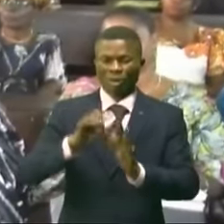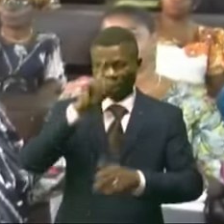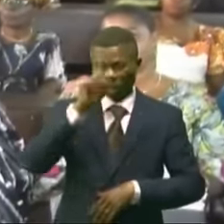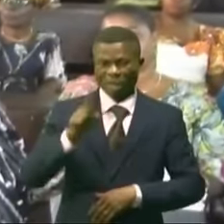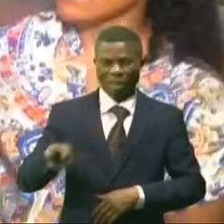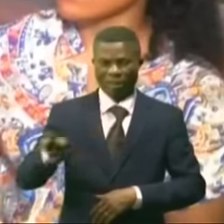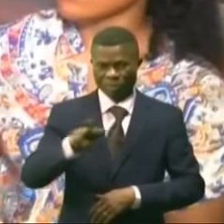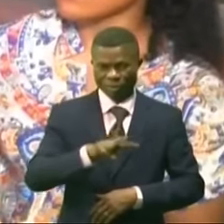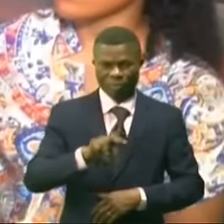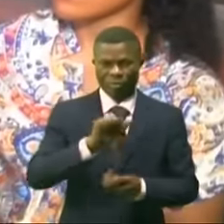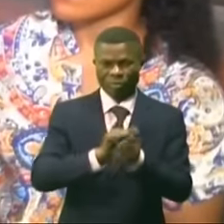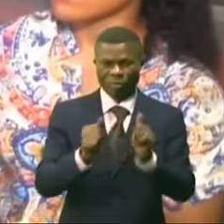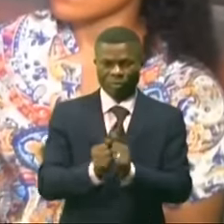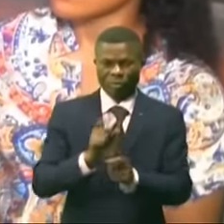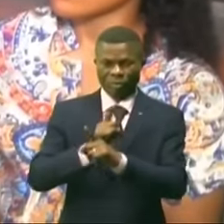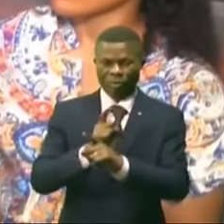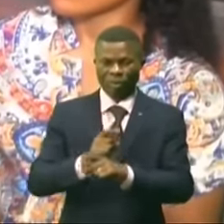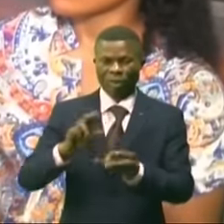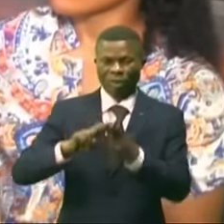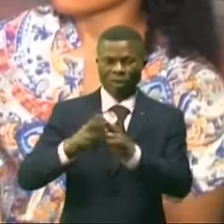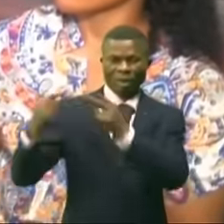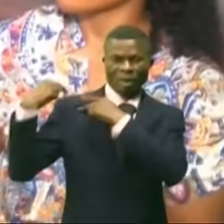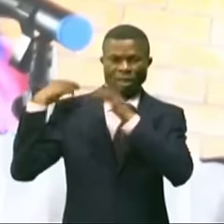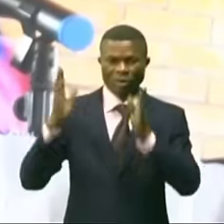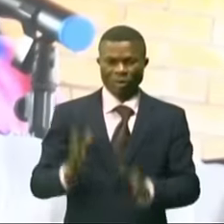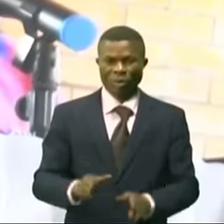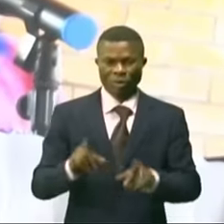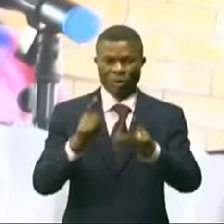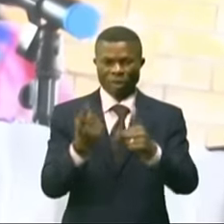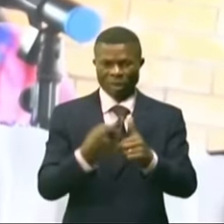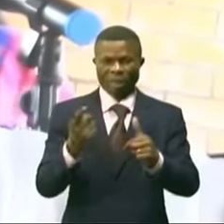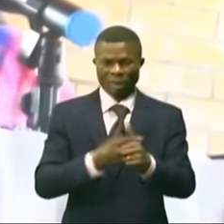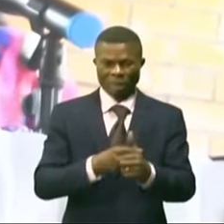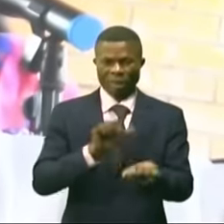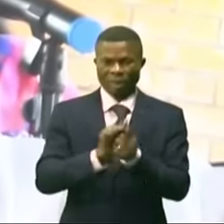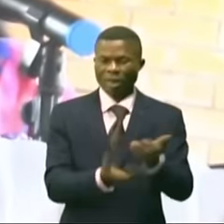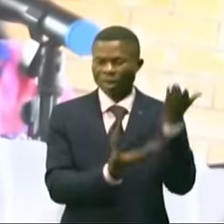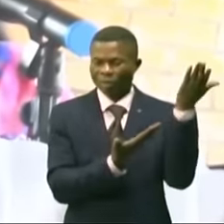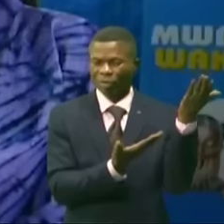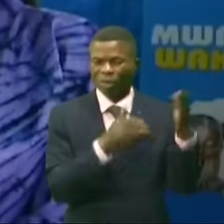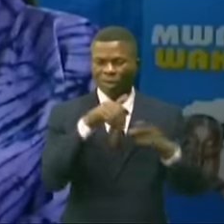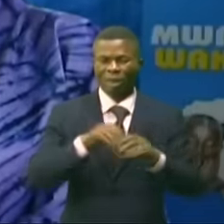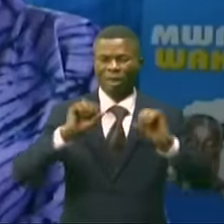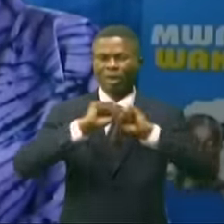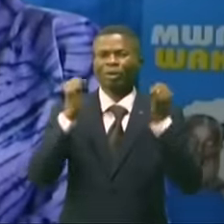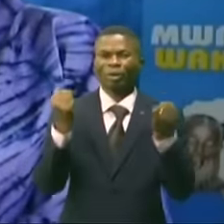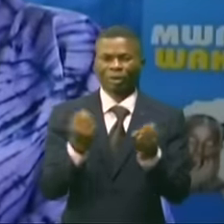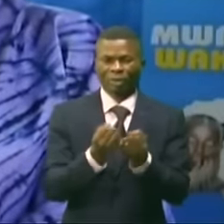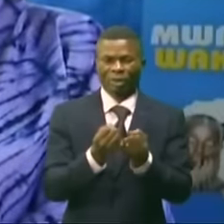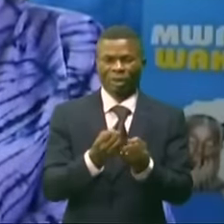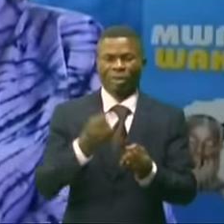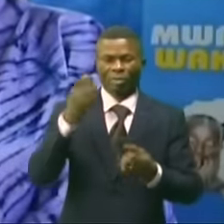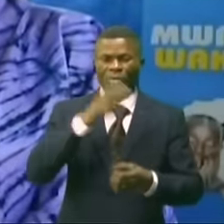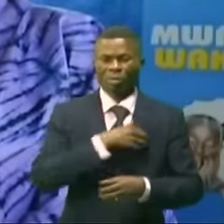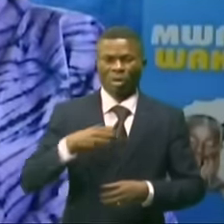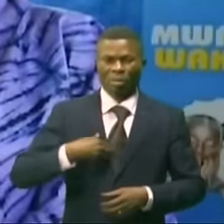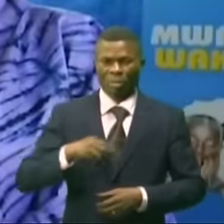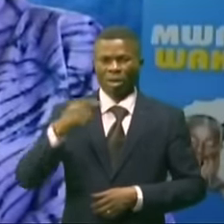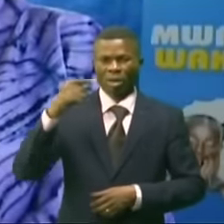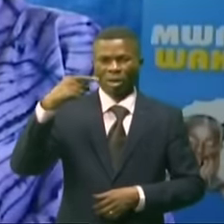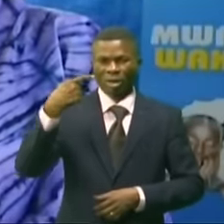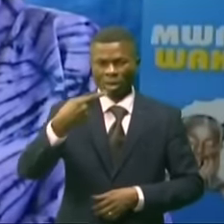question d'assurer leur autonomisation et surtout d'être étude dans la société pour Gloria la présidente